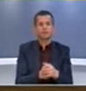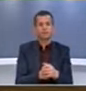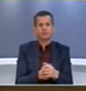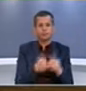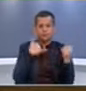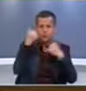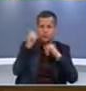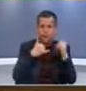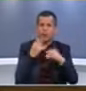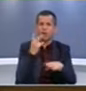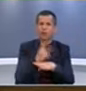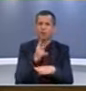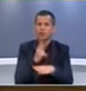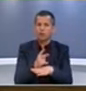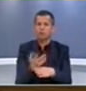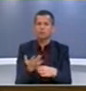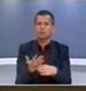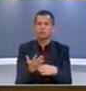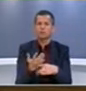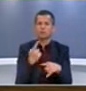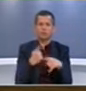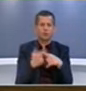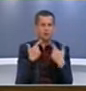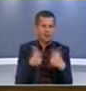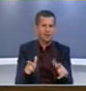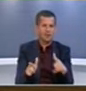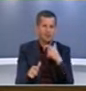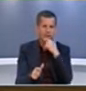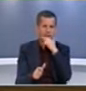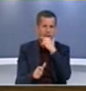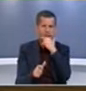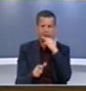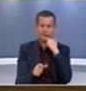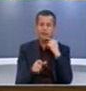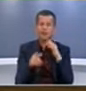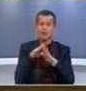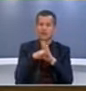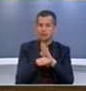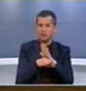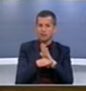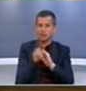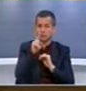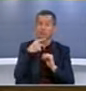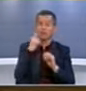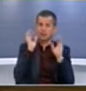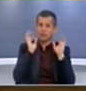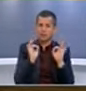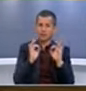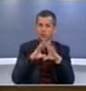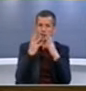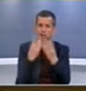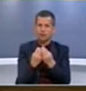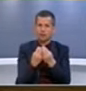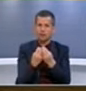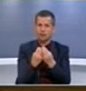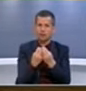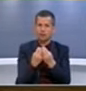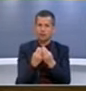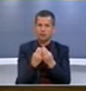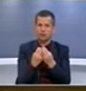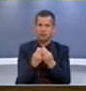investi inv n bhe ku nuk lej jen sigur se n